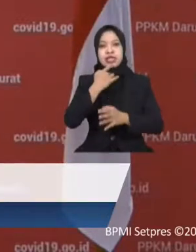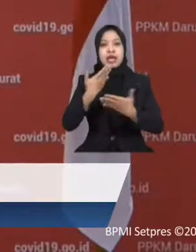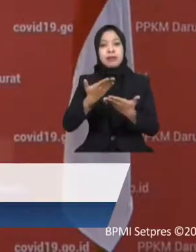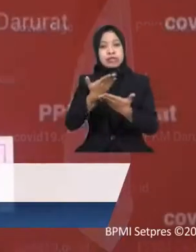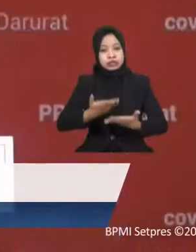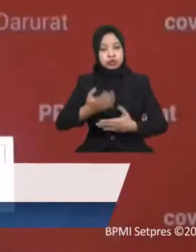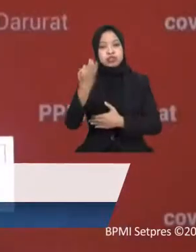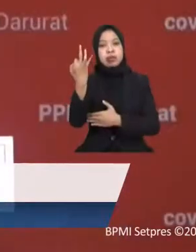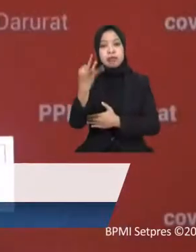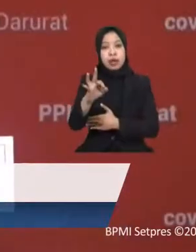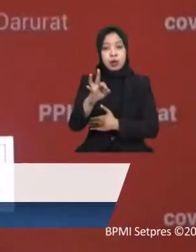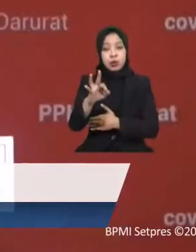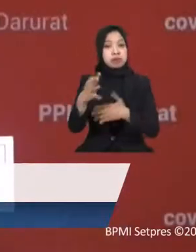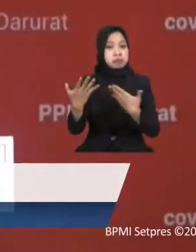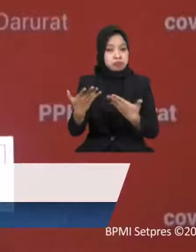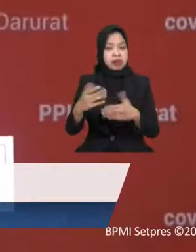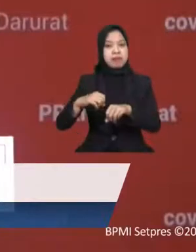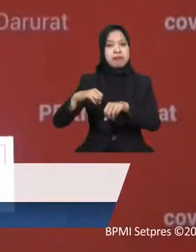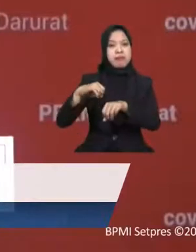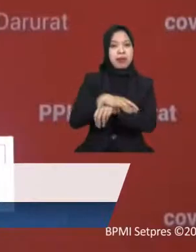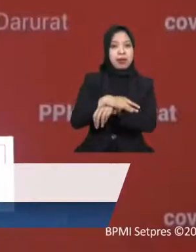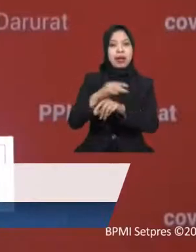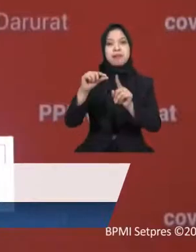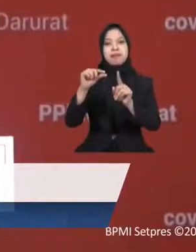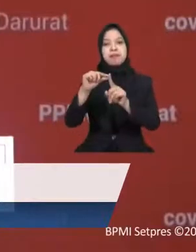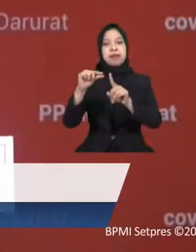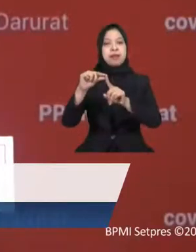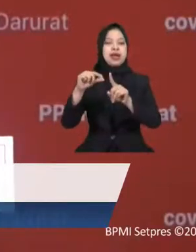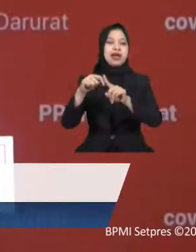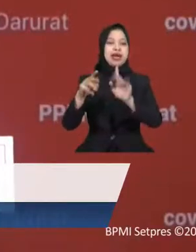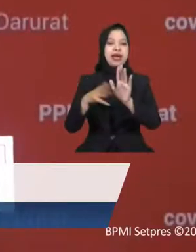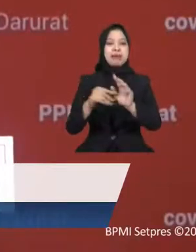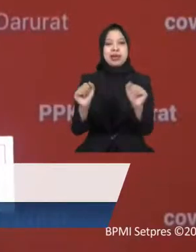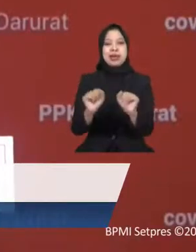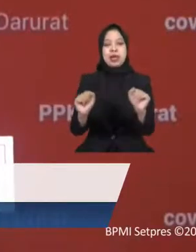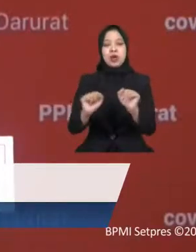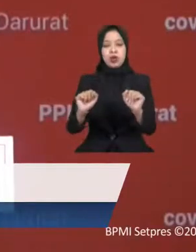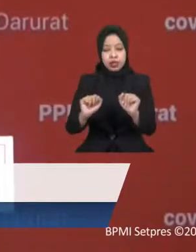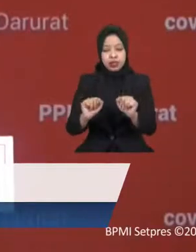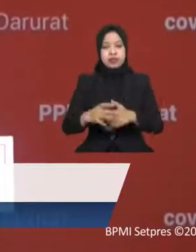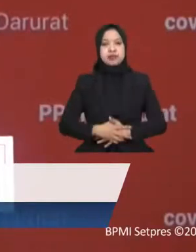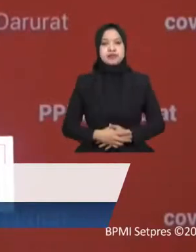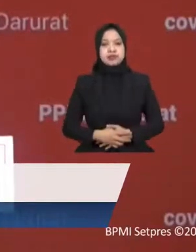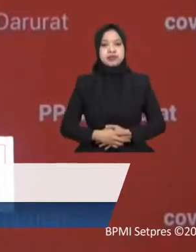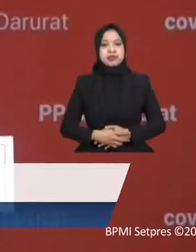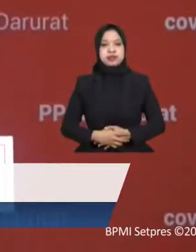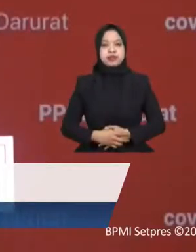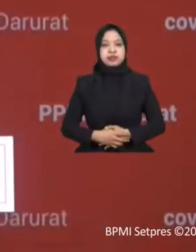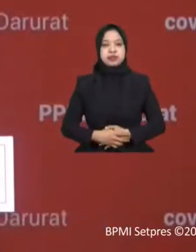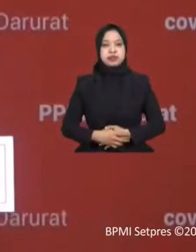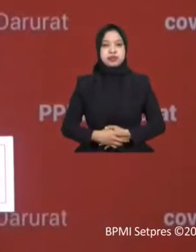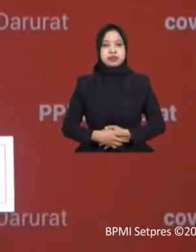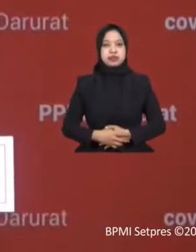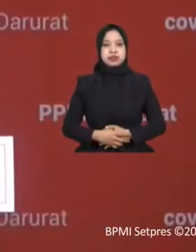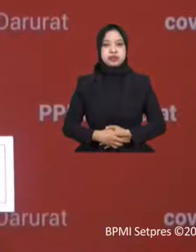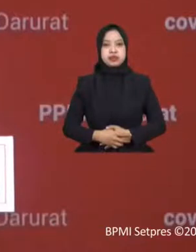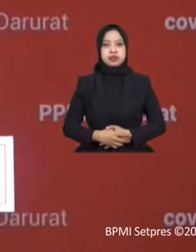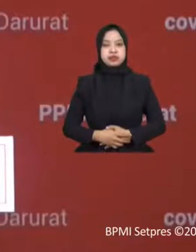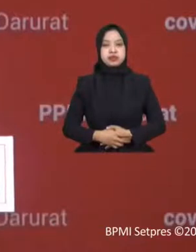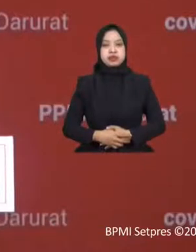terkini terkait dengan implementasi pemberlakuan pembatasan kegiatan masyarakat atau